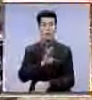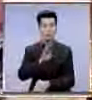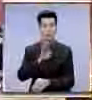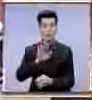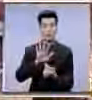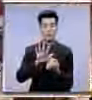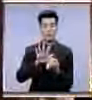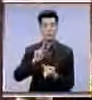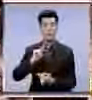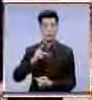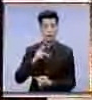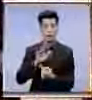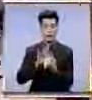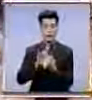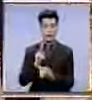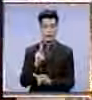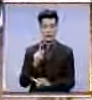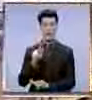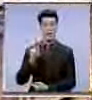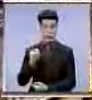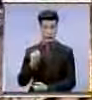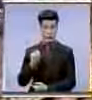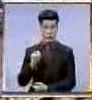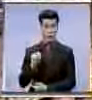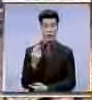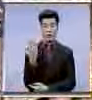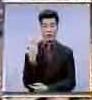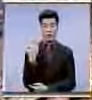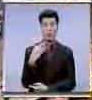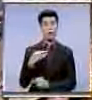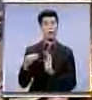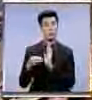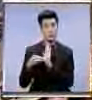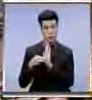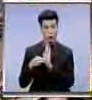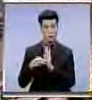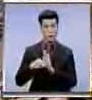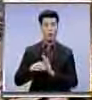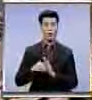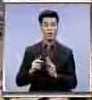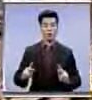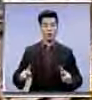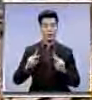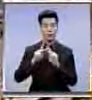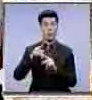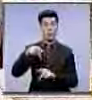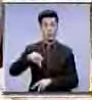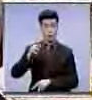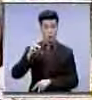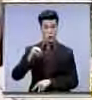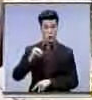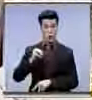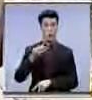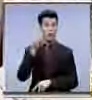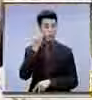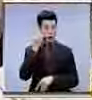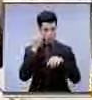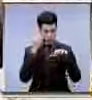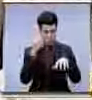ครในร่วมกับกระทรวงการพัฒนาสังคมและความมั่นคงของมนุษย์กว่า100คนเข้ารื้อบ้านล็อตแรกครับจำนวน8หลังคาเรือนจากทั้งหม